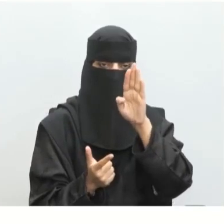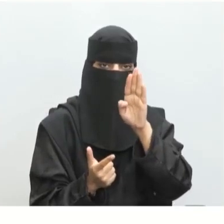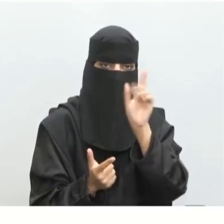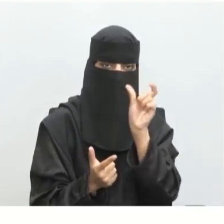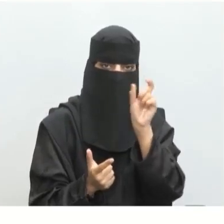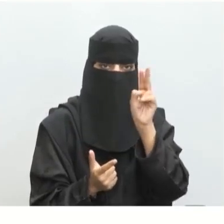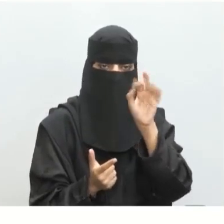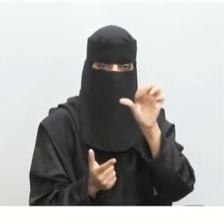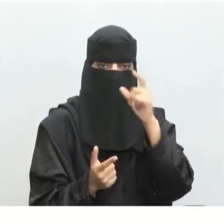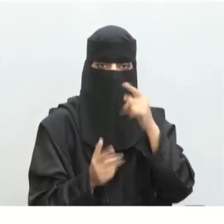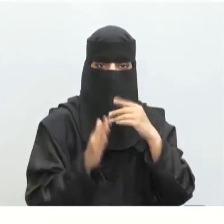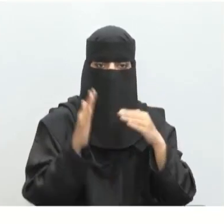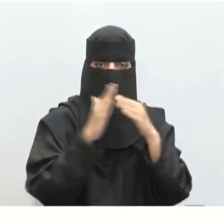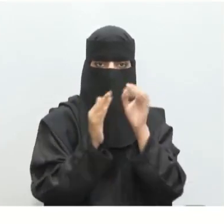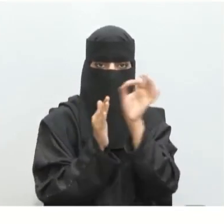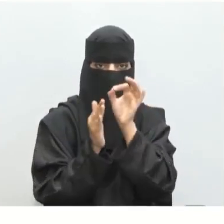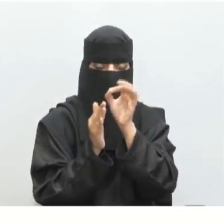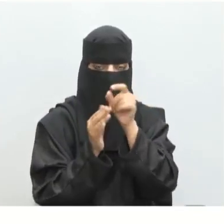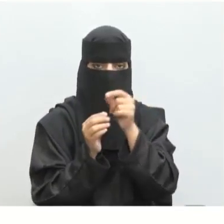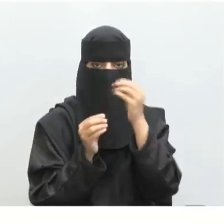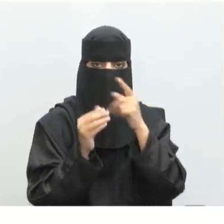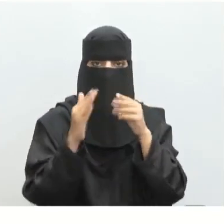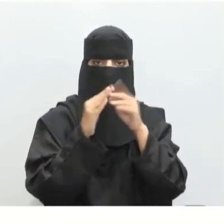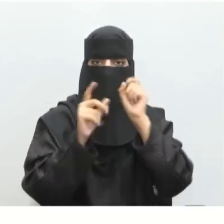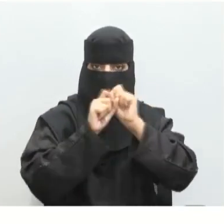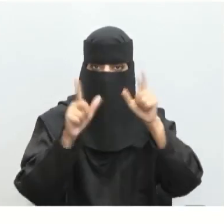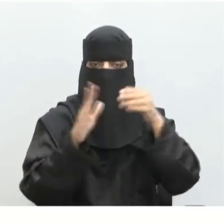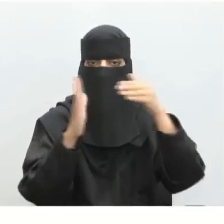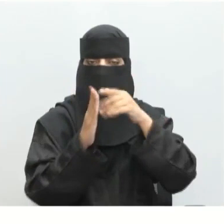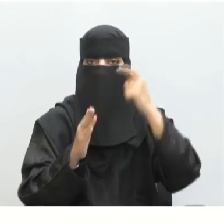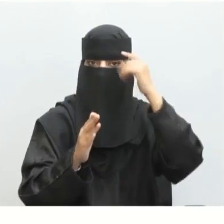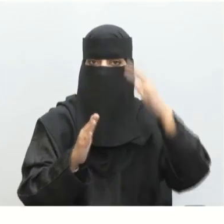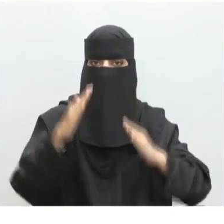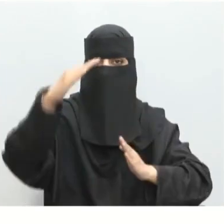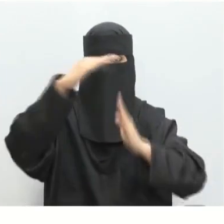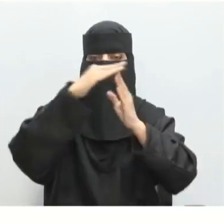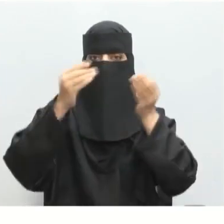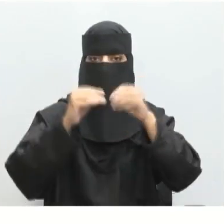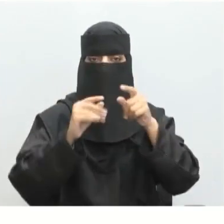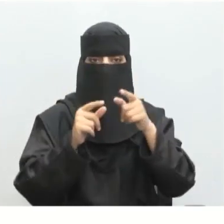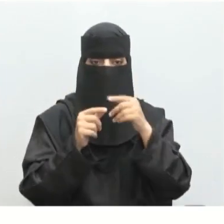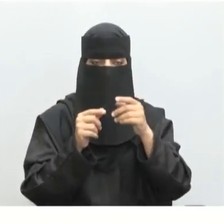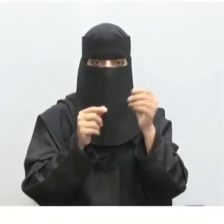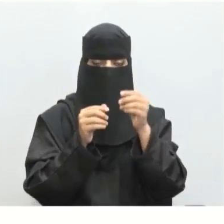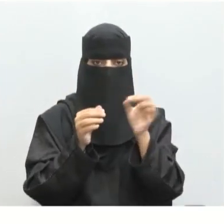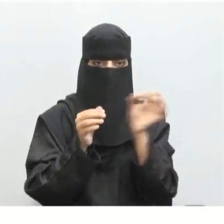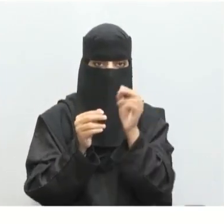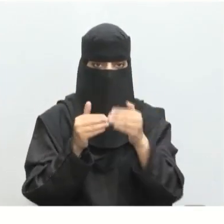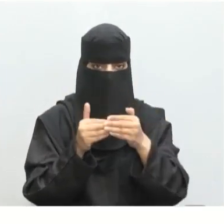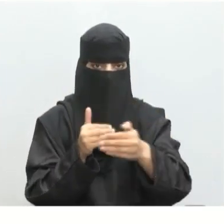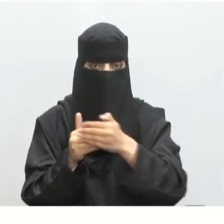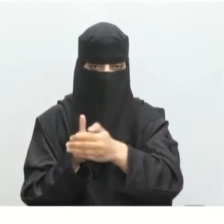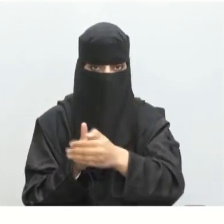ارتفاع شديد وكلما تباعدت يدل على انخفاض شده الارتفاع او على